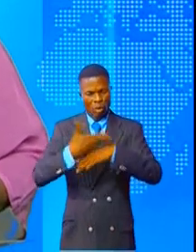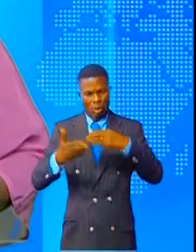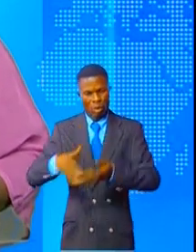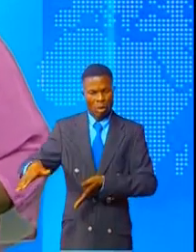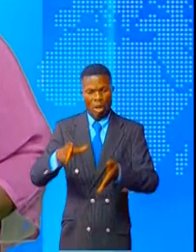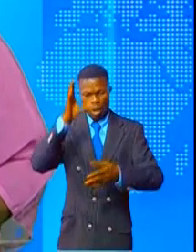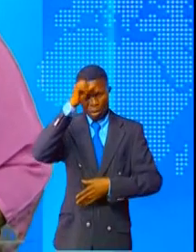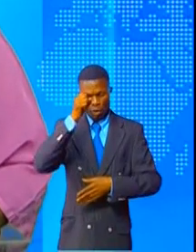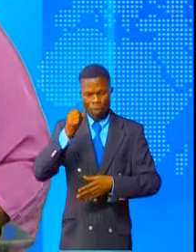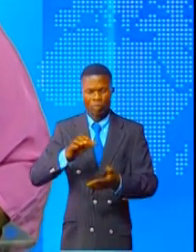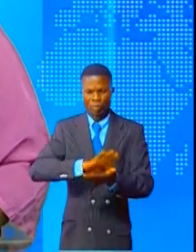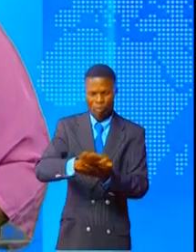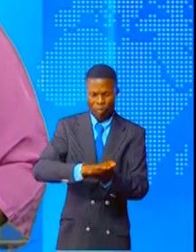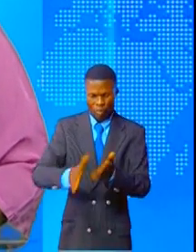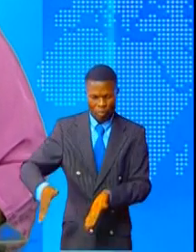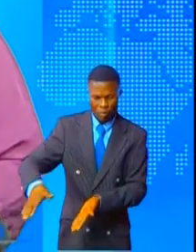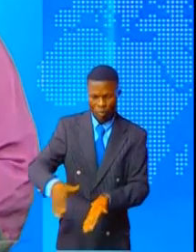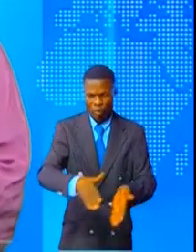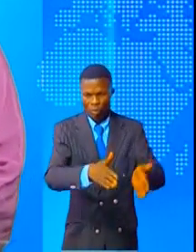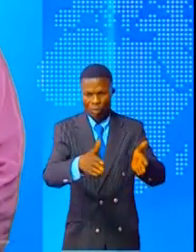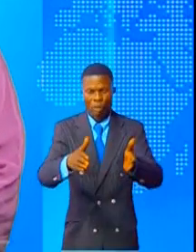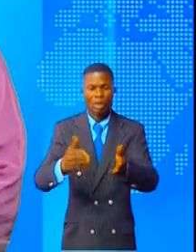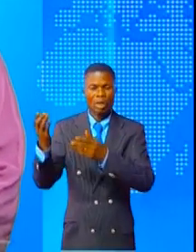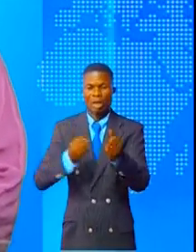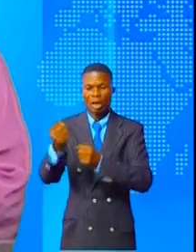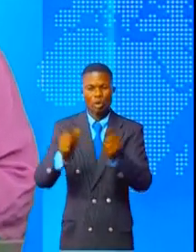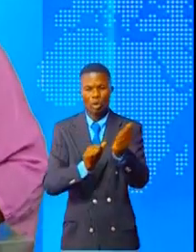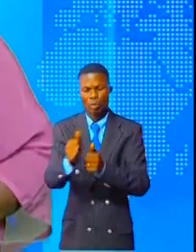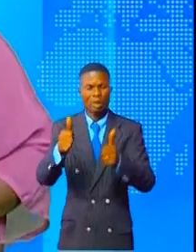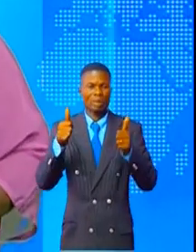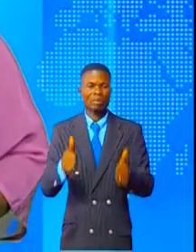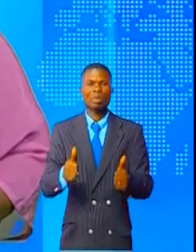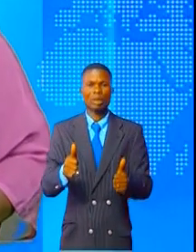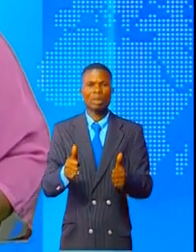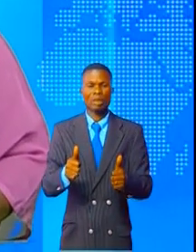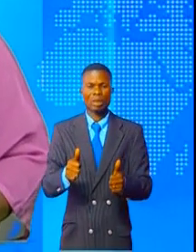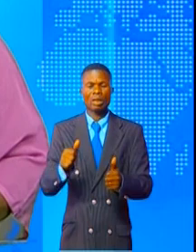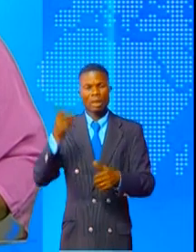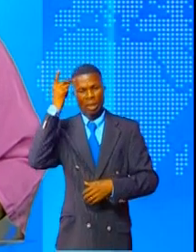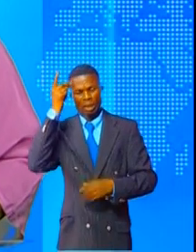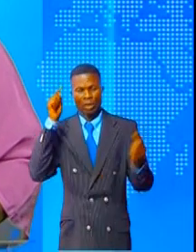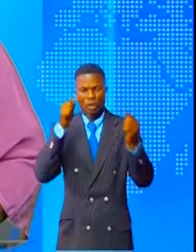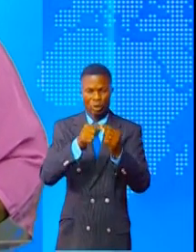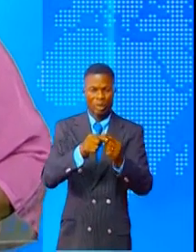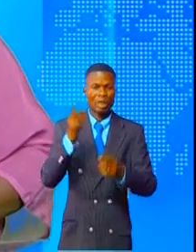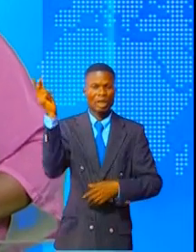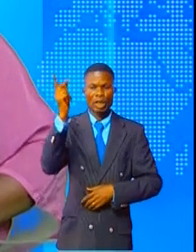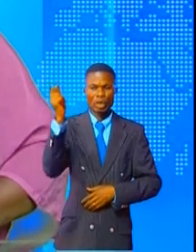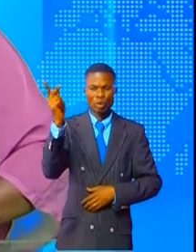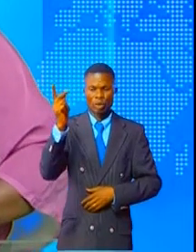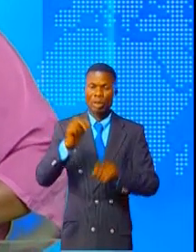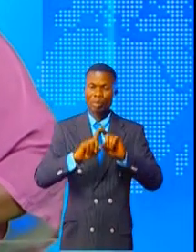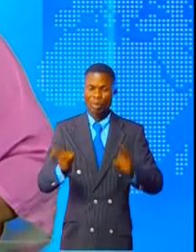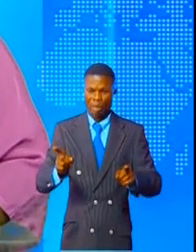vient des rangs bas et les trous et les trafics est donc rétablie entre kinshasa et kikwit malgré